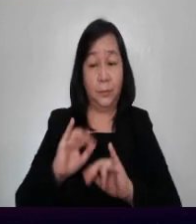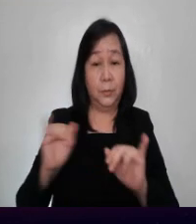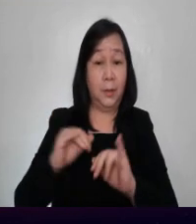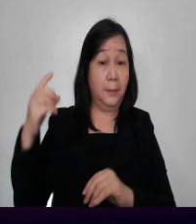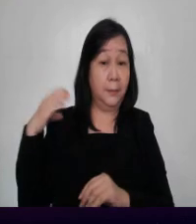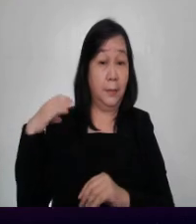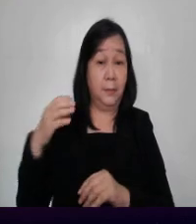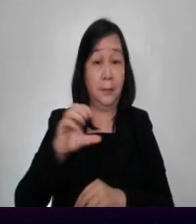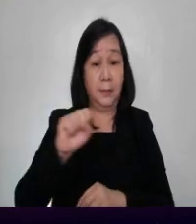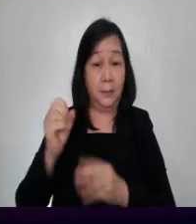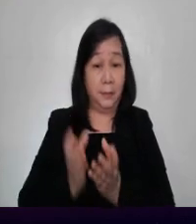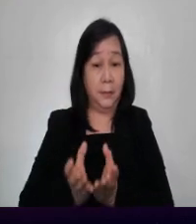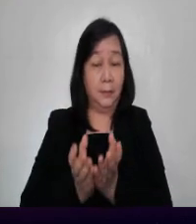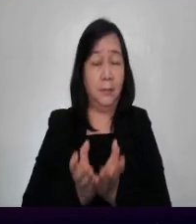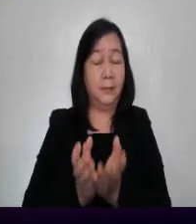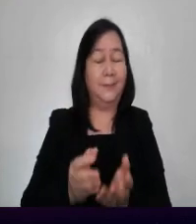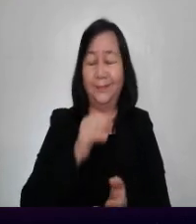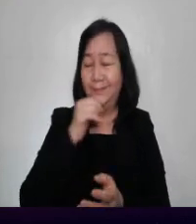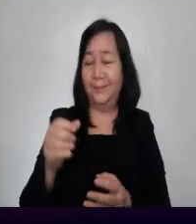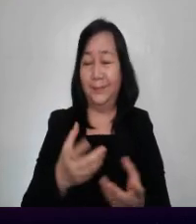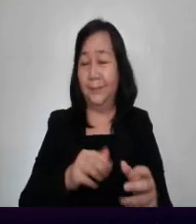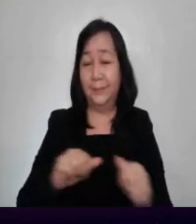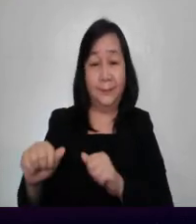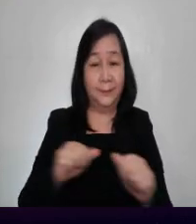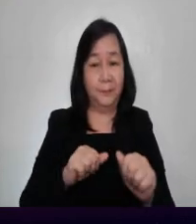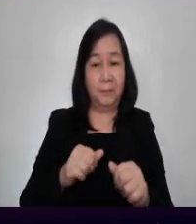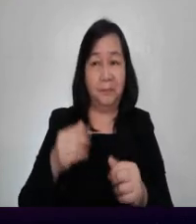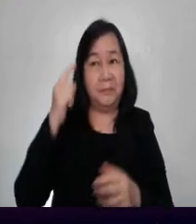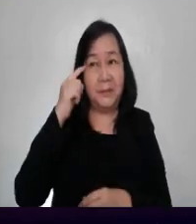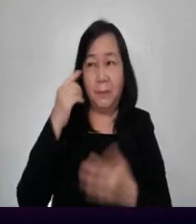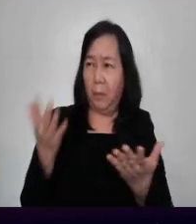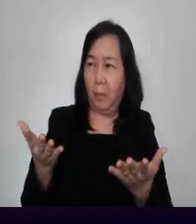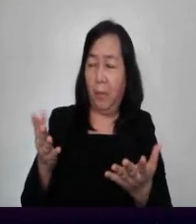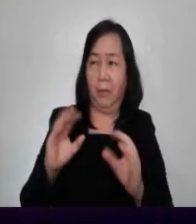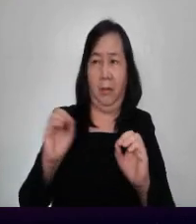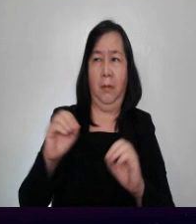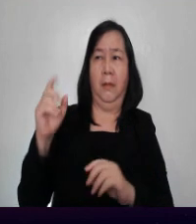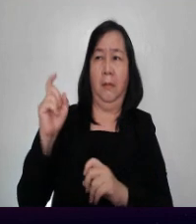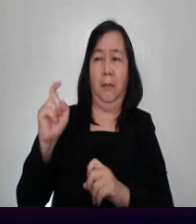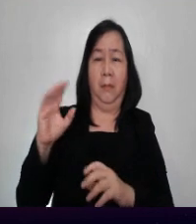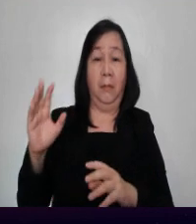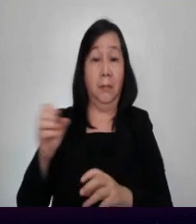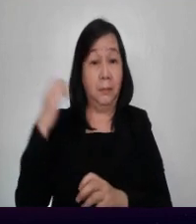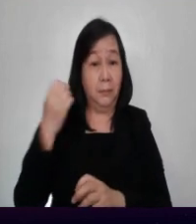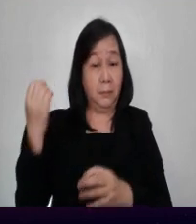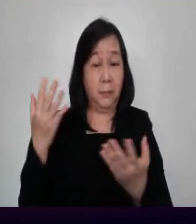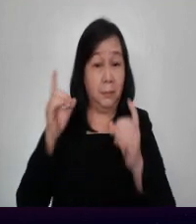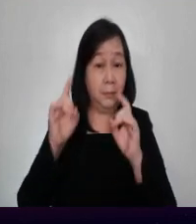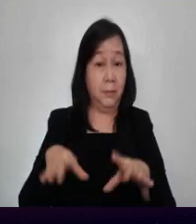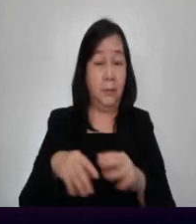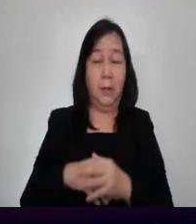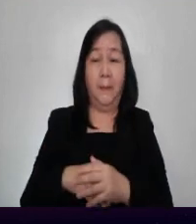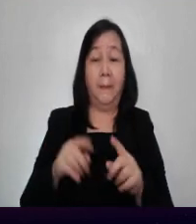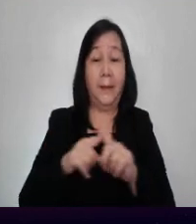ng kapitan ng SS Californian, ay hindi kumikilos. Iniisip na wala namang agarang panganib. Ngunit ang